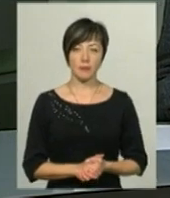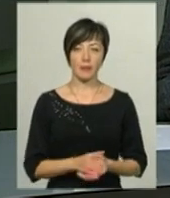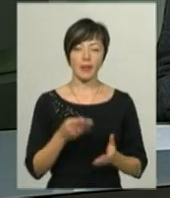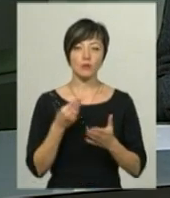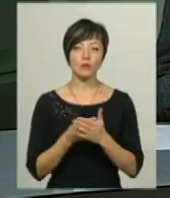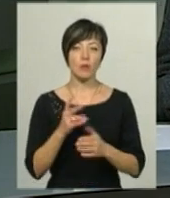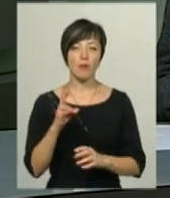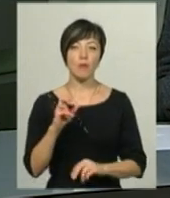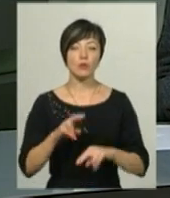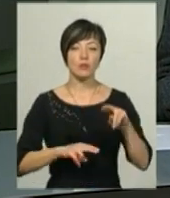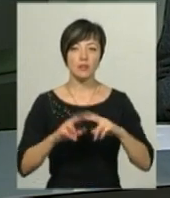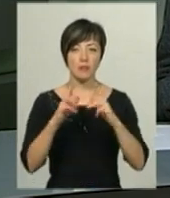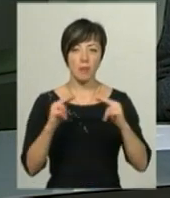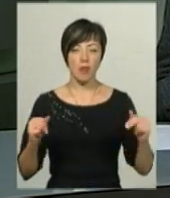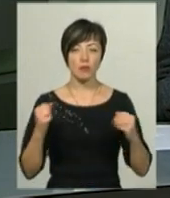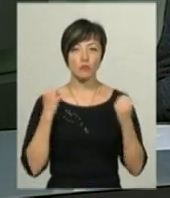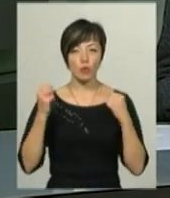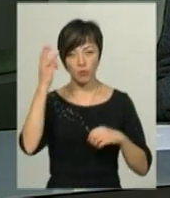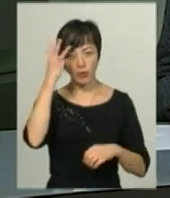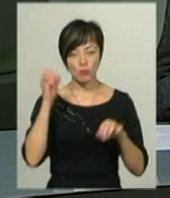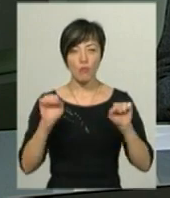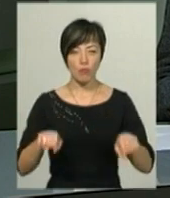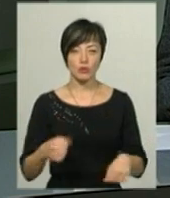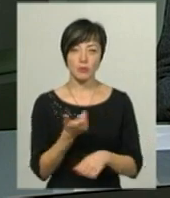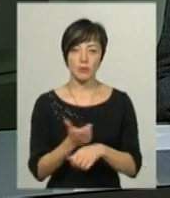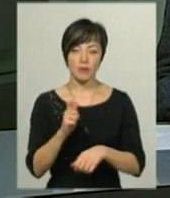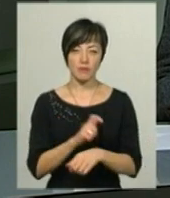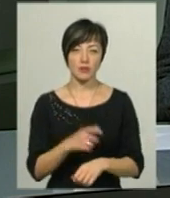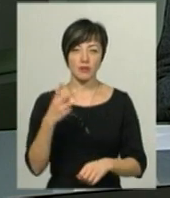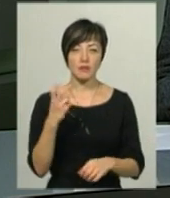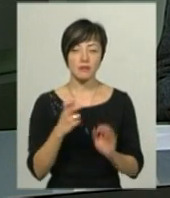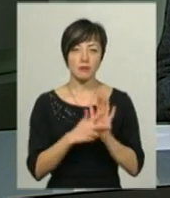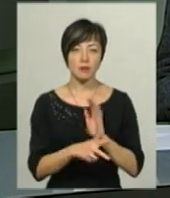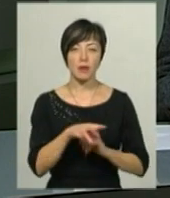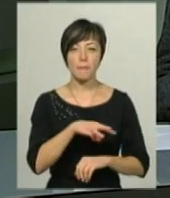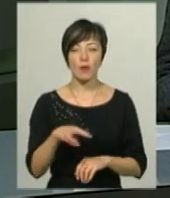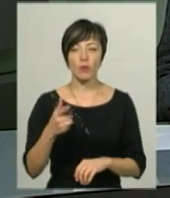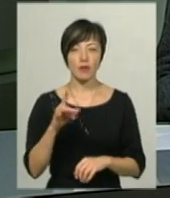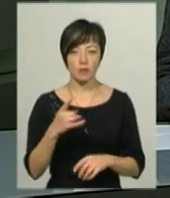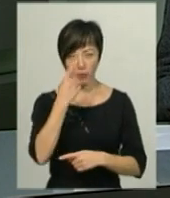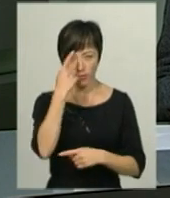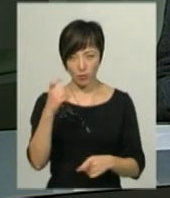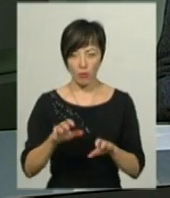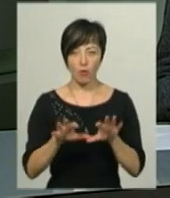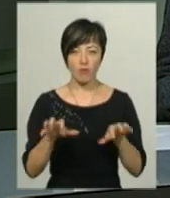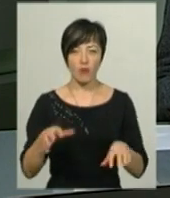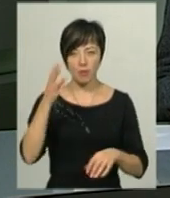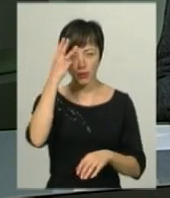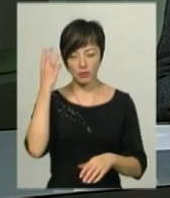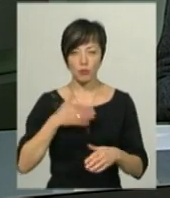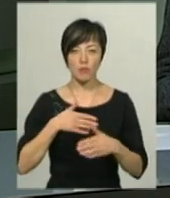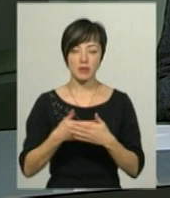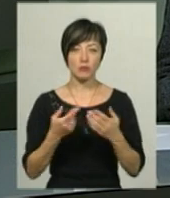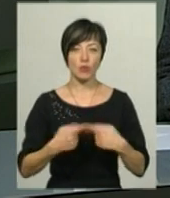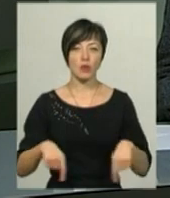Сума на будівництво Палацу спорту у Хмельницькому може перевищити 280 мільйонів гривень, повідомила голова Хмельницької